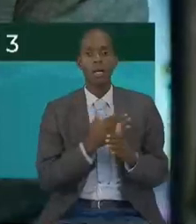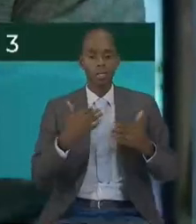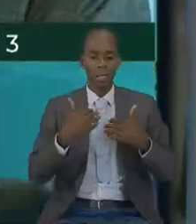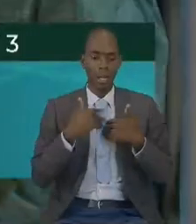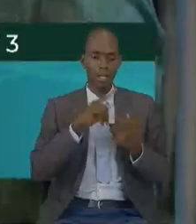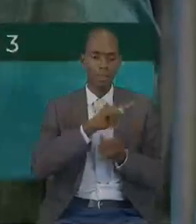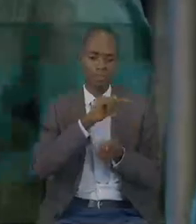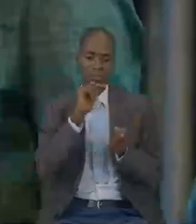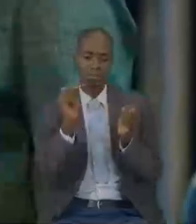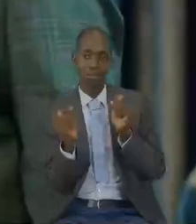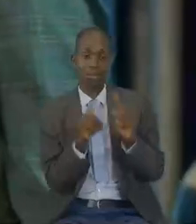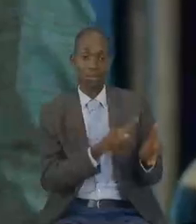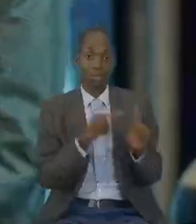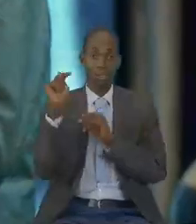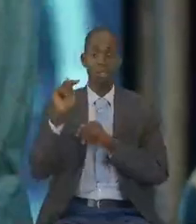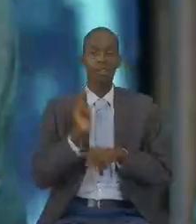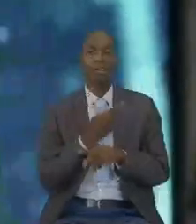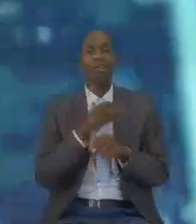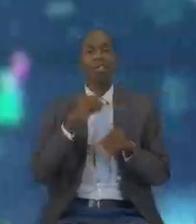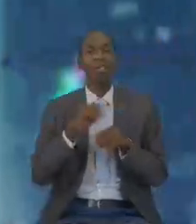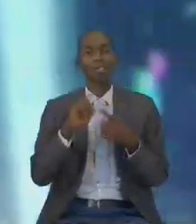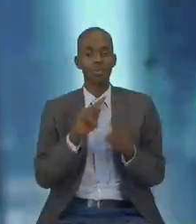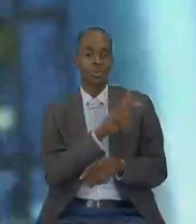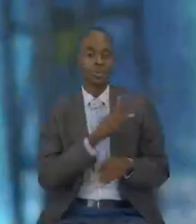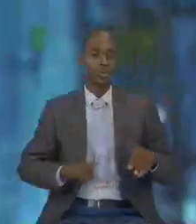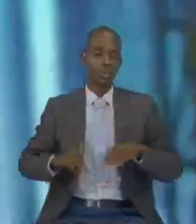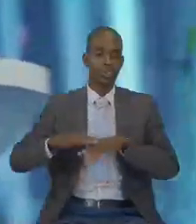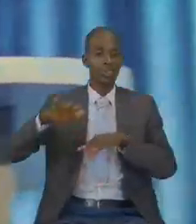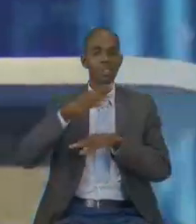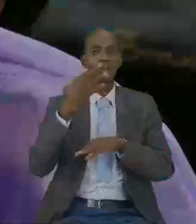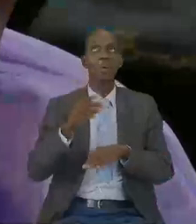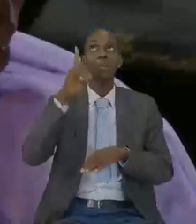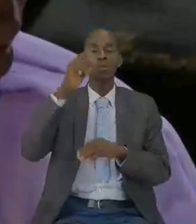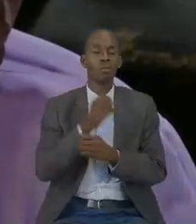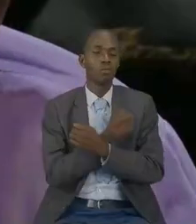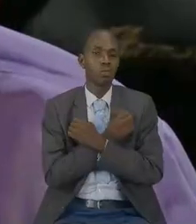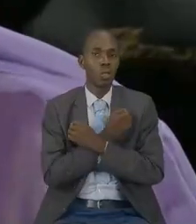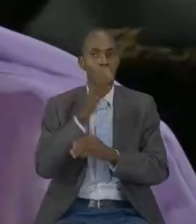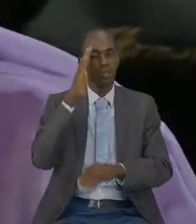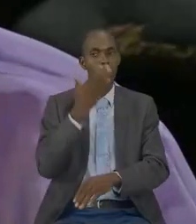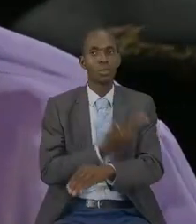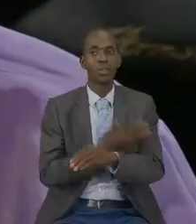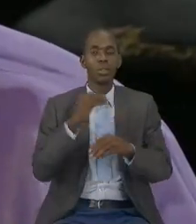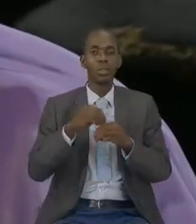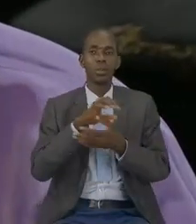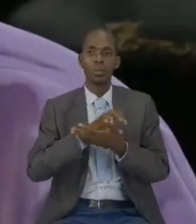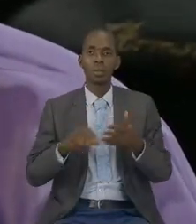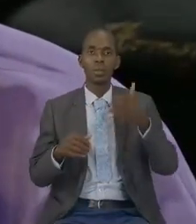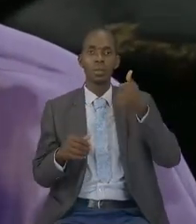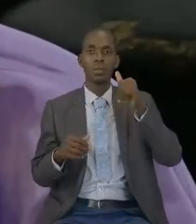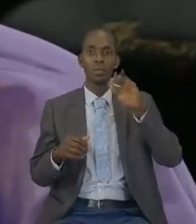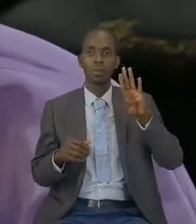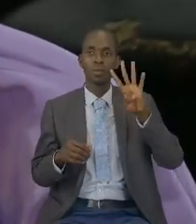nous a transportés dans le royaume du Fils de son amour.